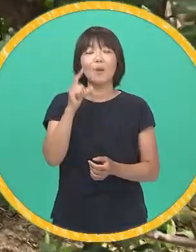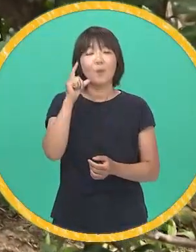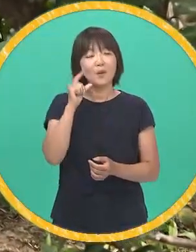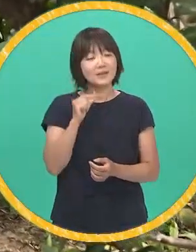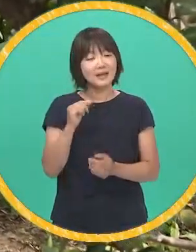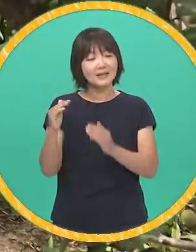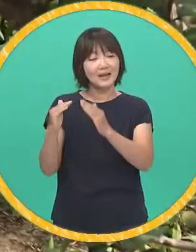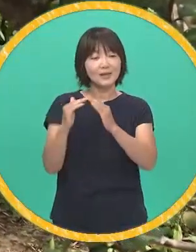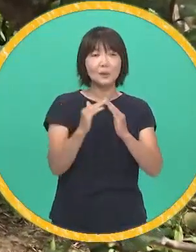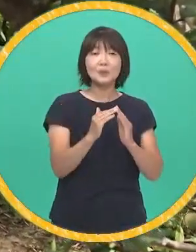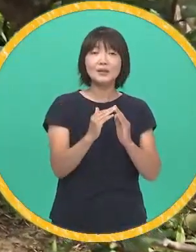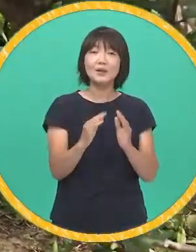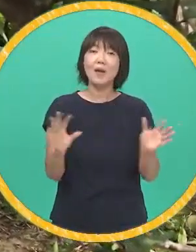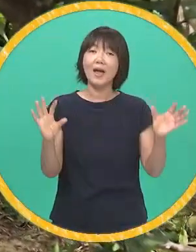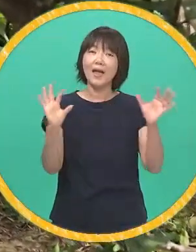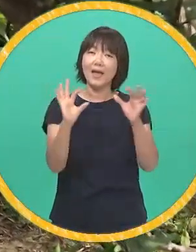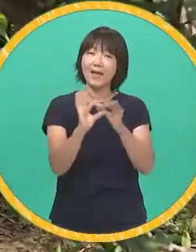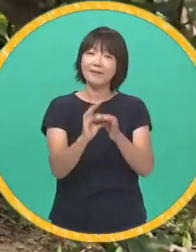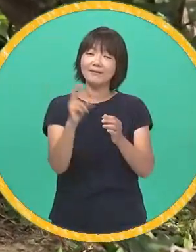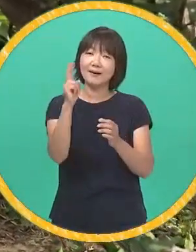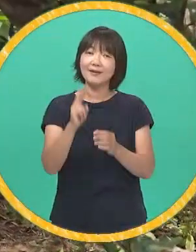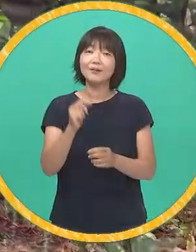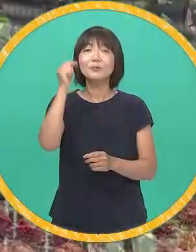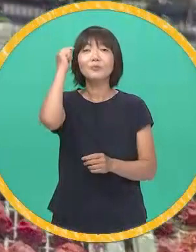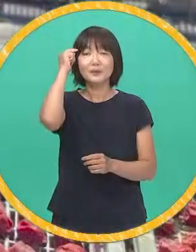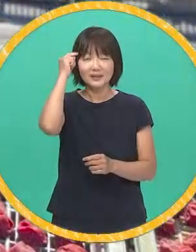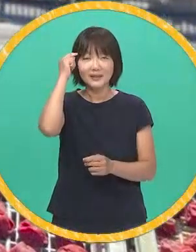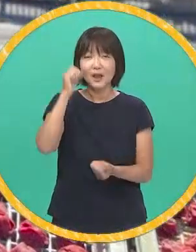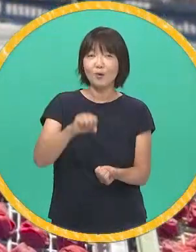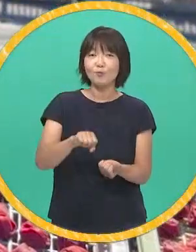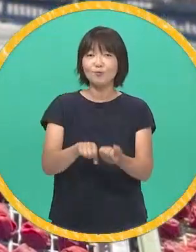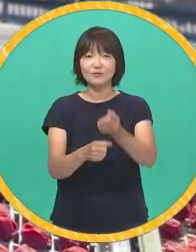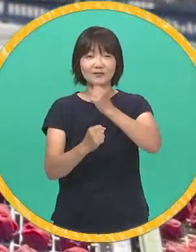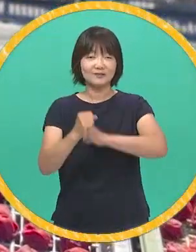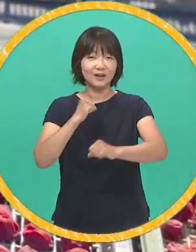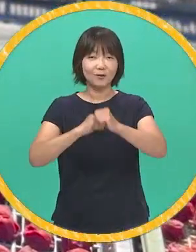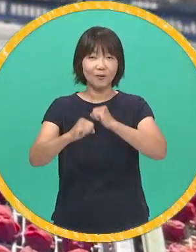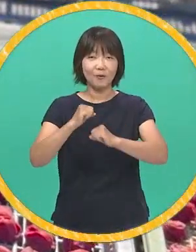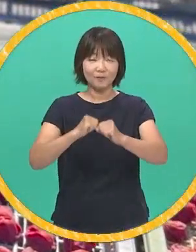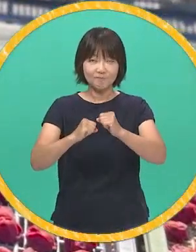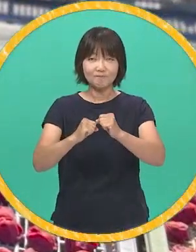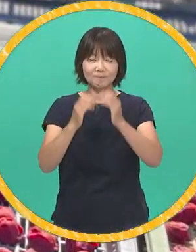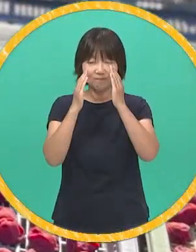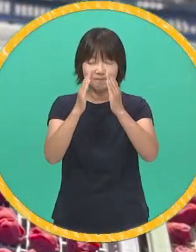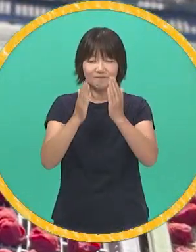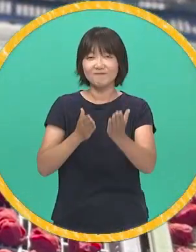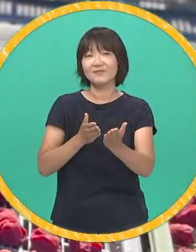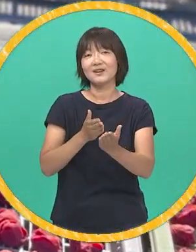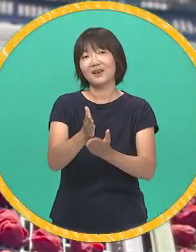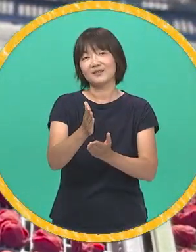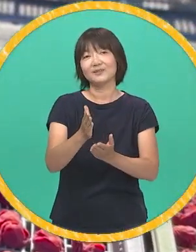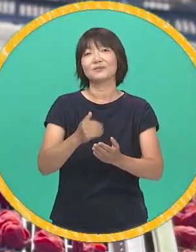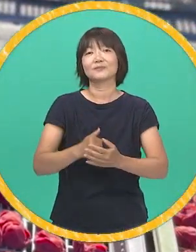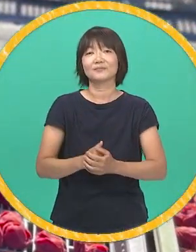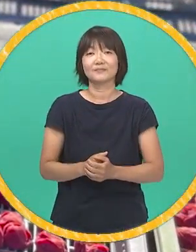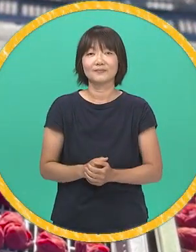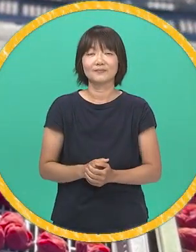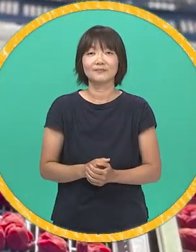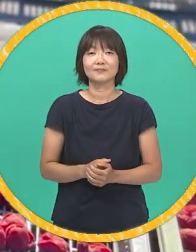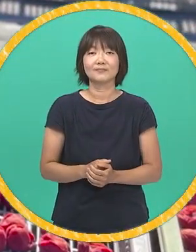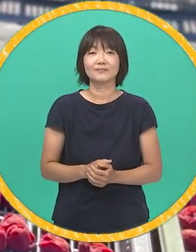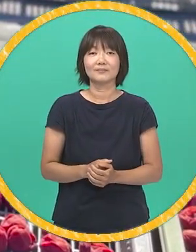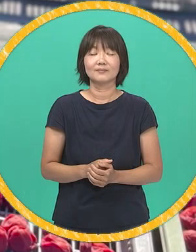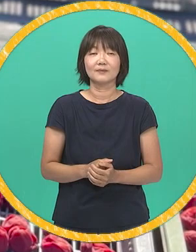ものすごくご縁があるところに引っ越してきたのかなと思いましてそちらに品ちょっと一生懸命やってみようかなという気持ちになりました